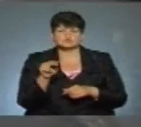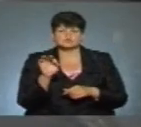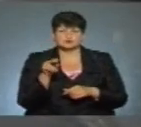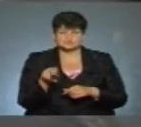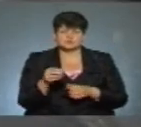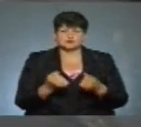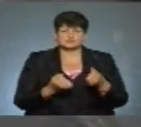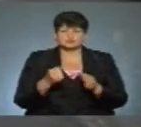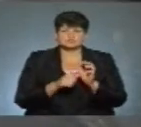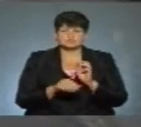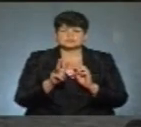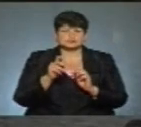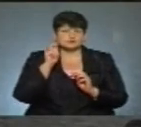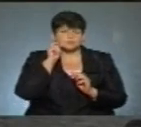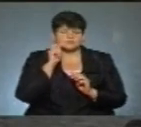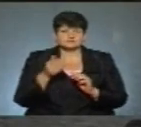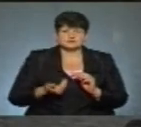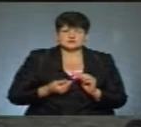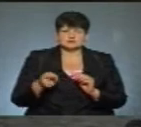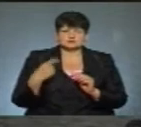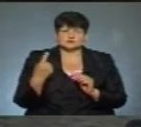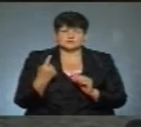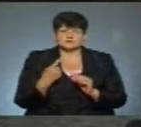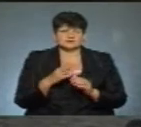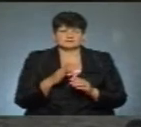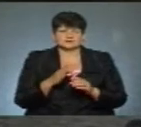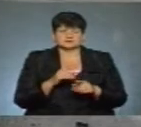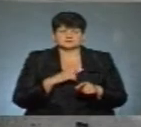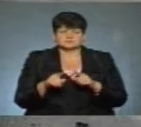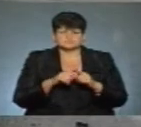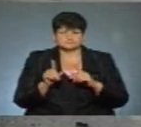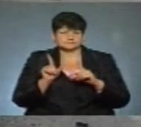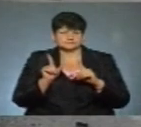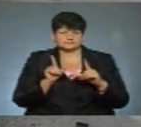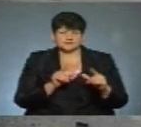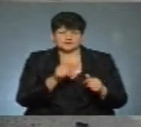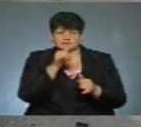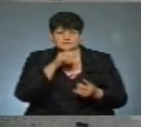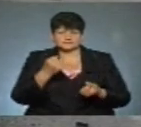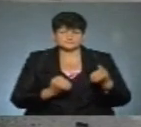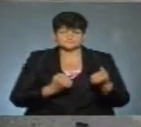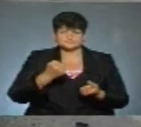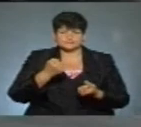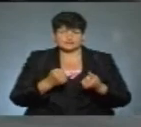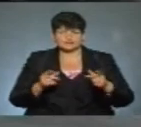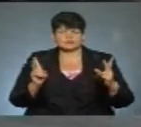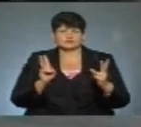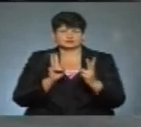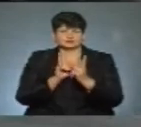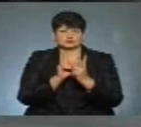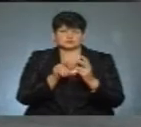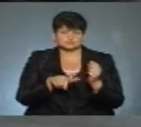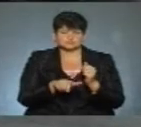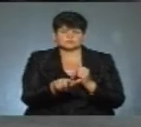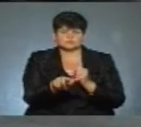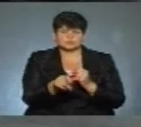Рено, 63-річний житель Тернопільської області, не обрав безпечної швидкості руху, не впорався з керуванням, виїхав на зустрічну